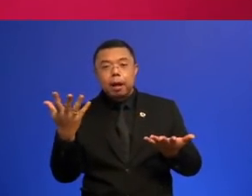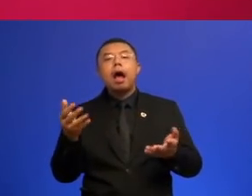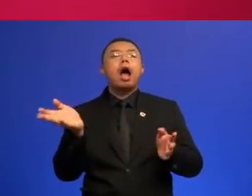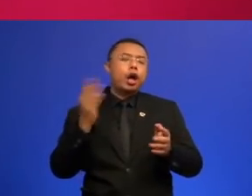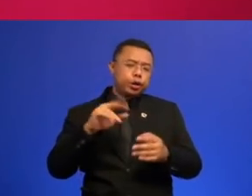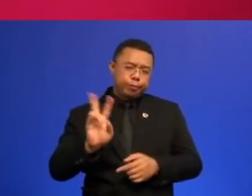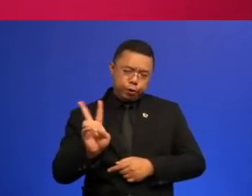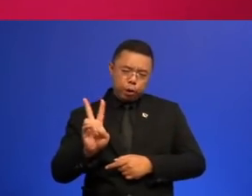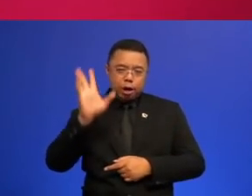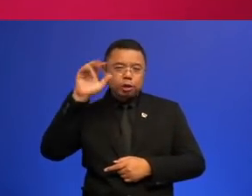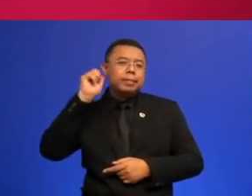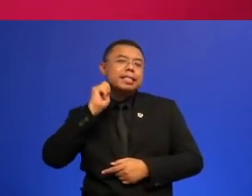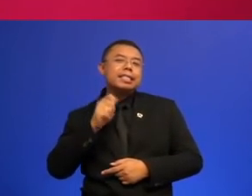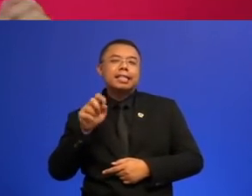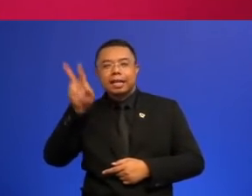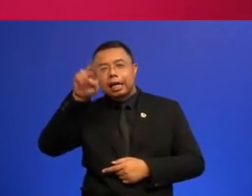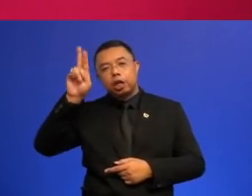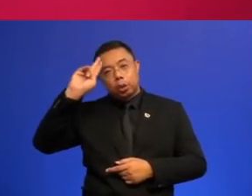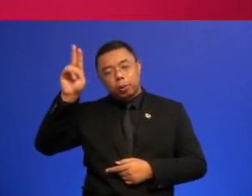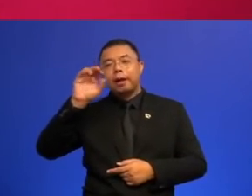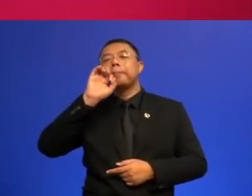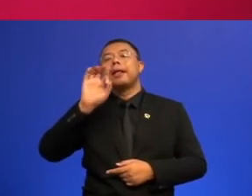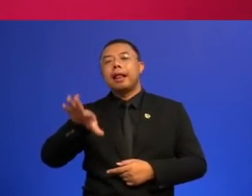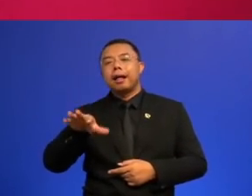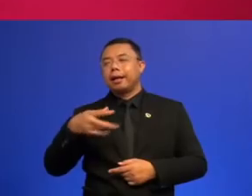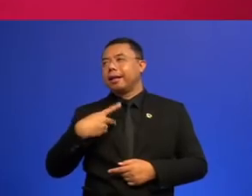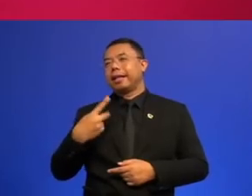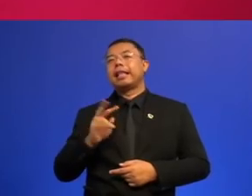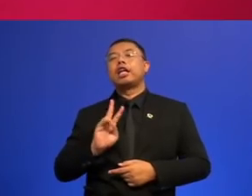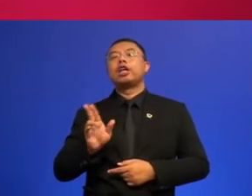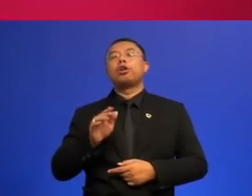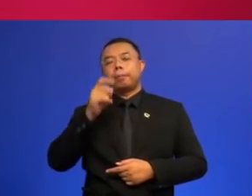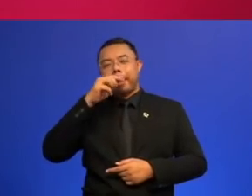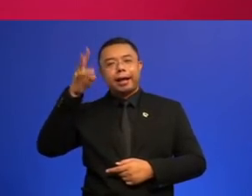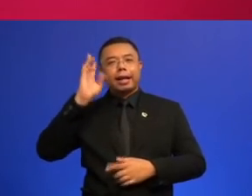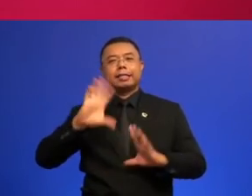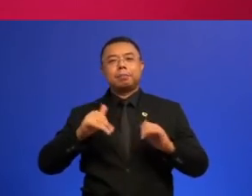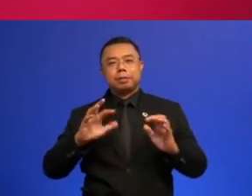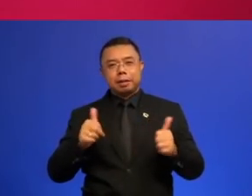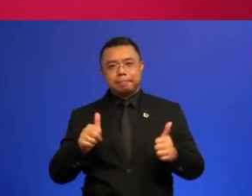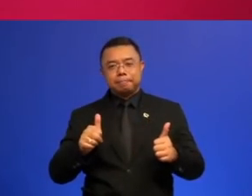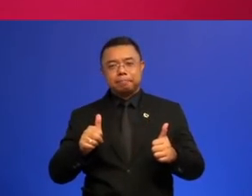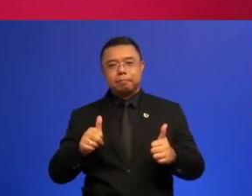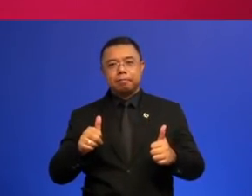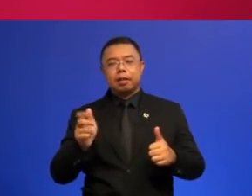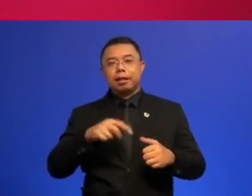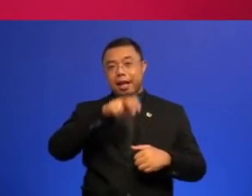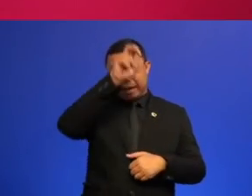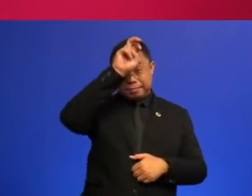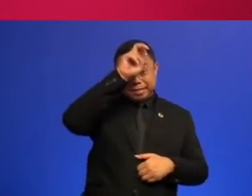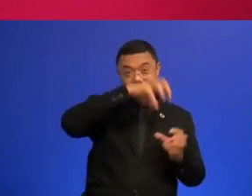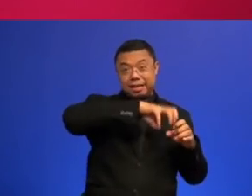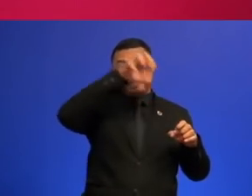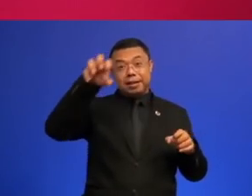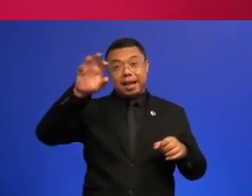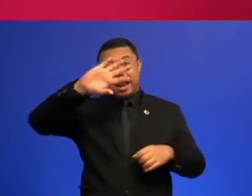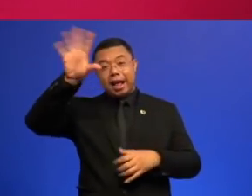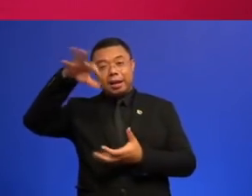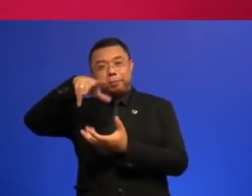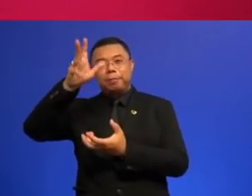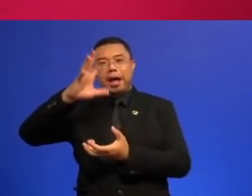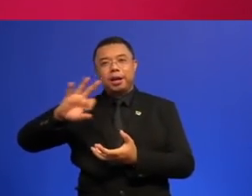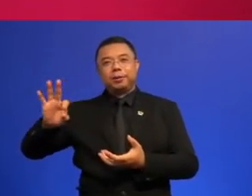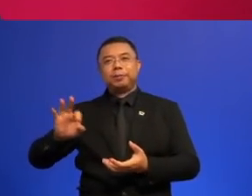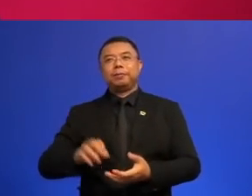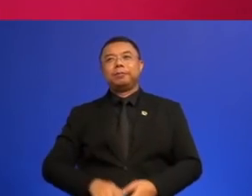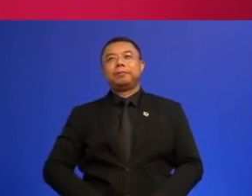berdua kamu suami istri cari Tuhan. Bilangin, kita ikut Pak Eras berkemas-kemas. Dari Mesir dunia ke langit baru, bumi baru.